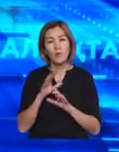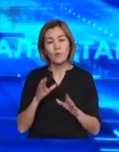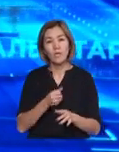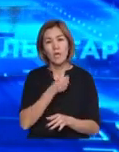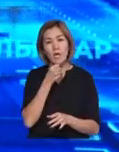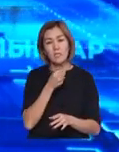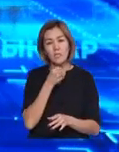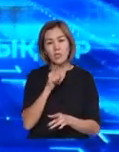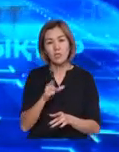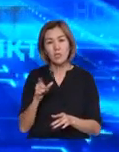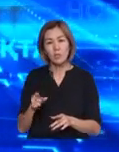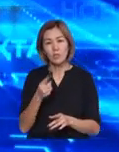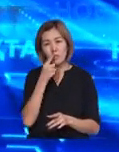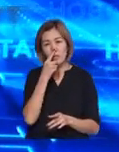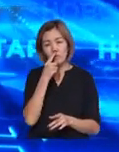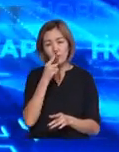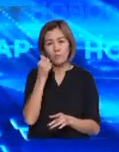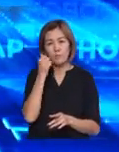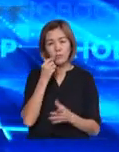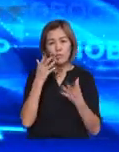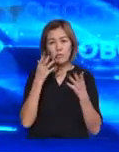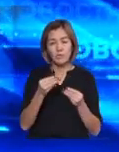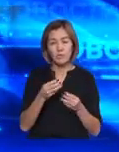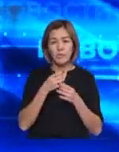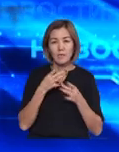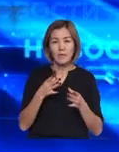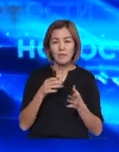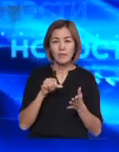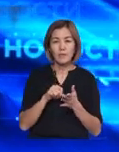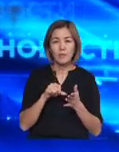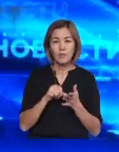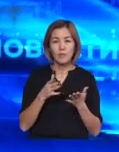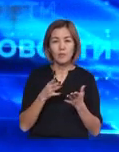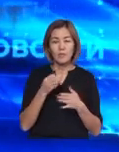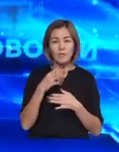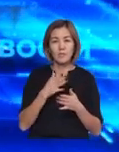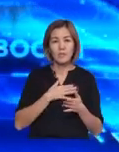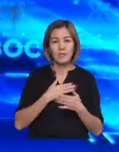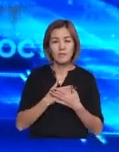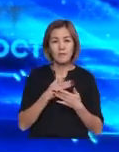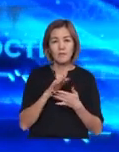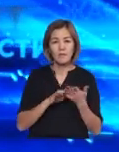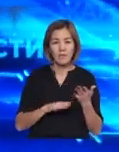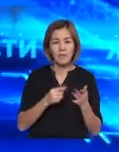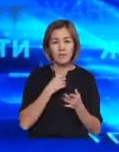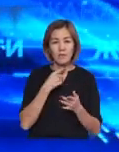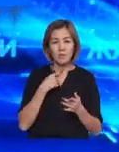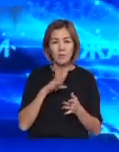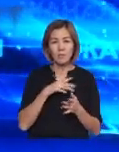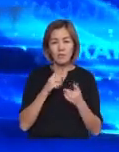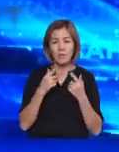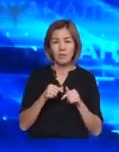Заботы о старших. В канун Дня пожилых людей для представителей преклонного возраста в Центре активного долголетия Талдыкурганы